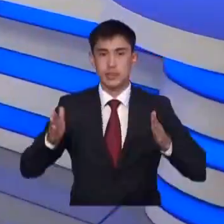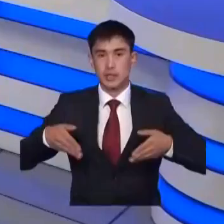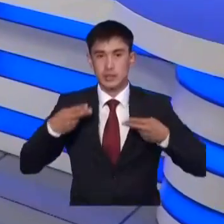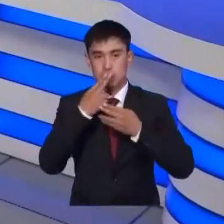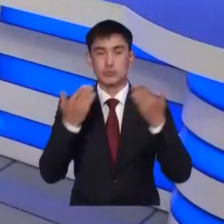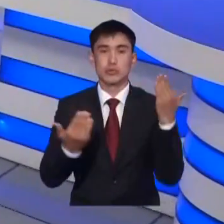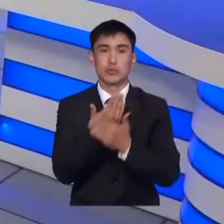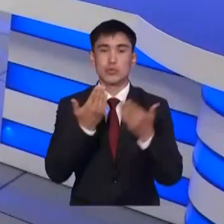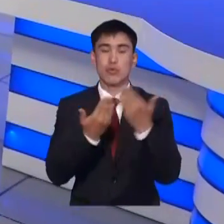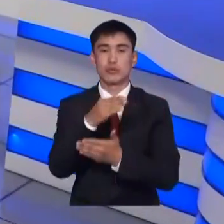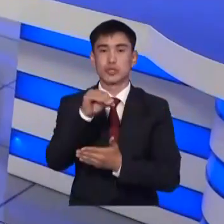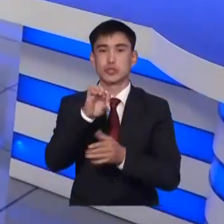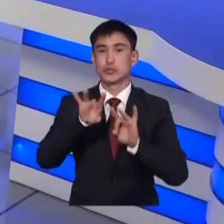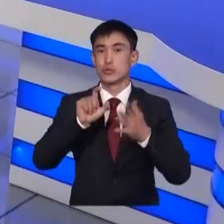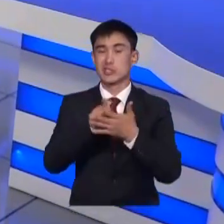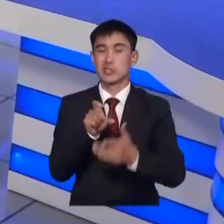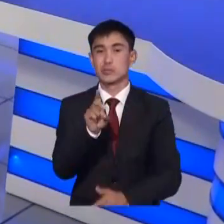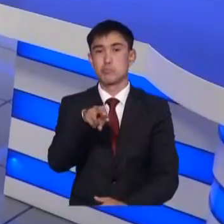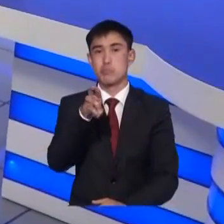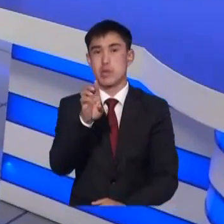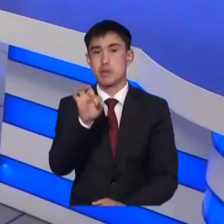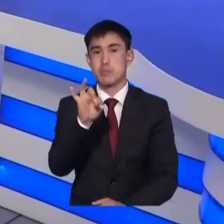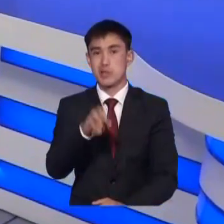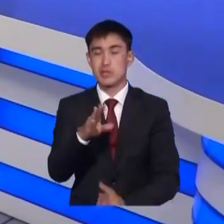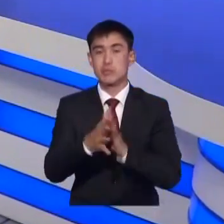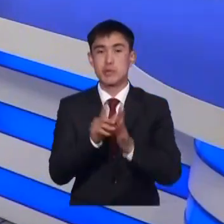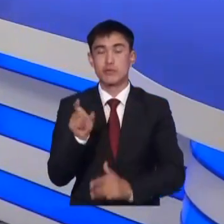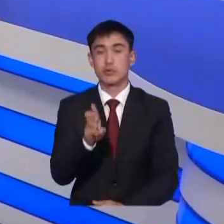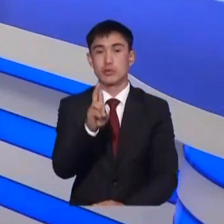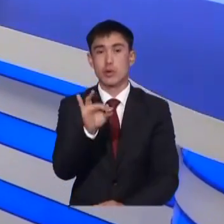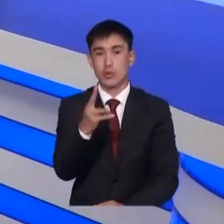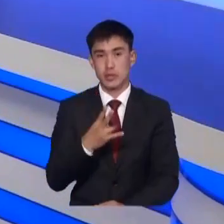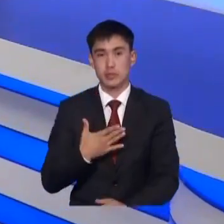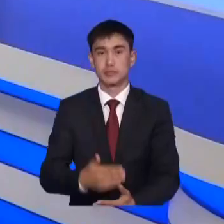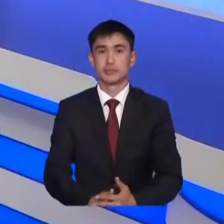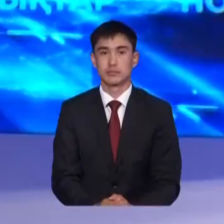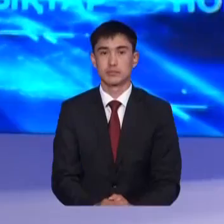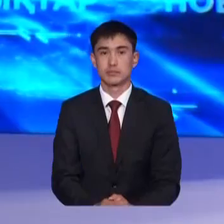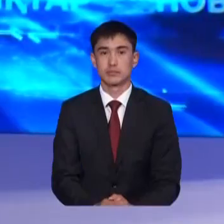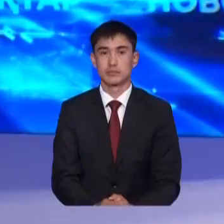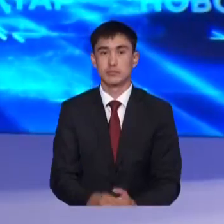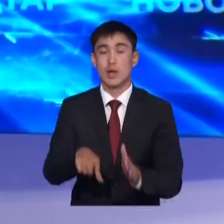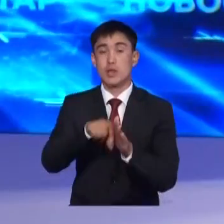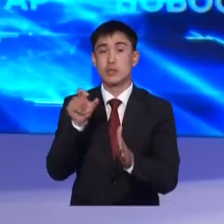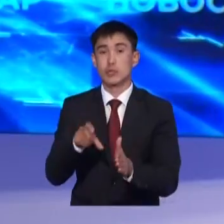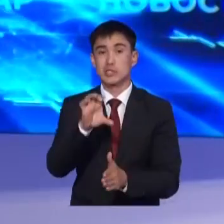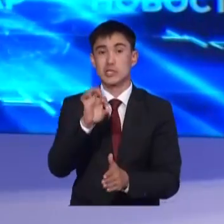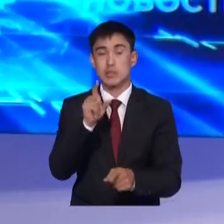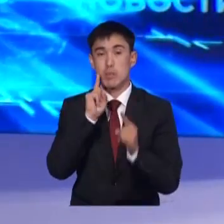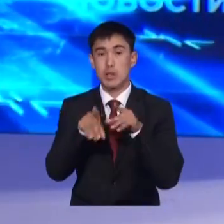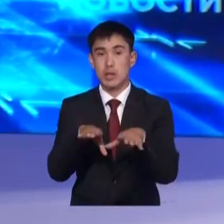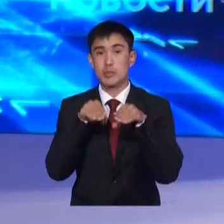Здравствуйте в эфире новости в студии Бет мамлеев сурдо переод осуществляет Даурен абд Силов депутаты Сената